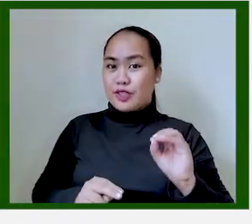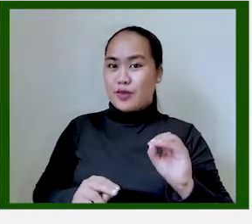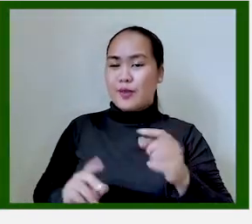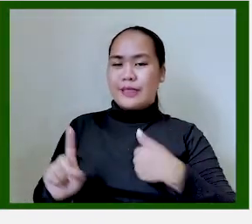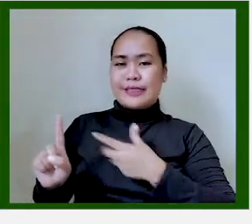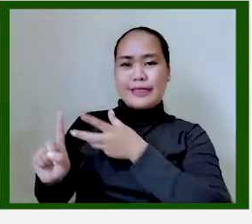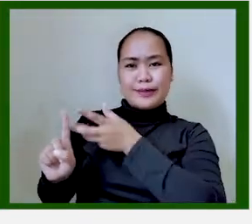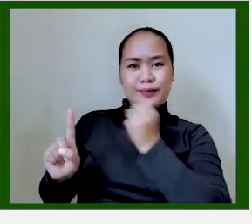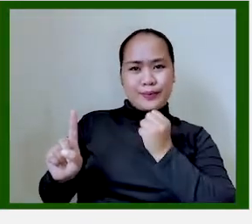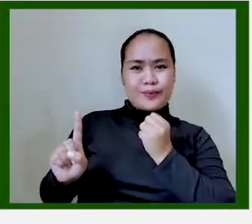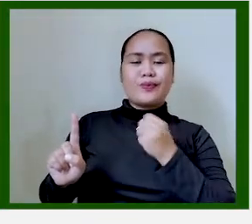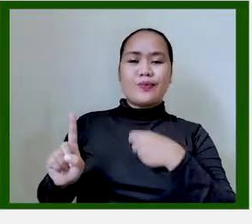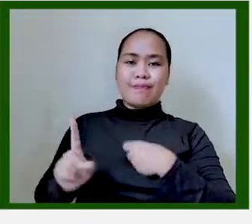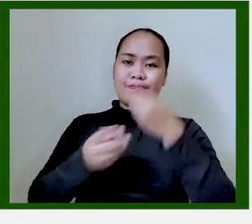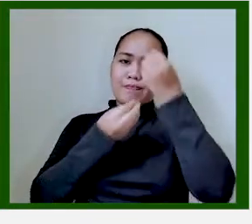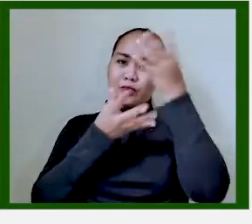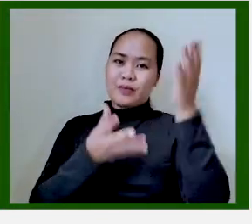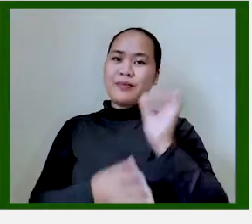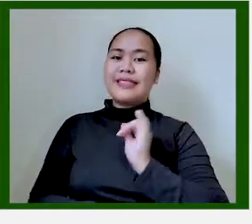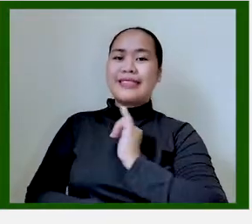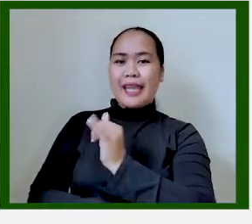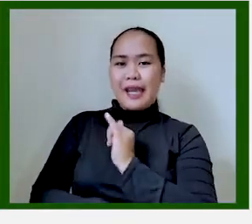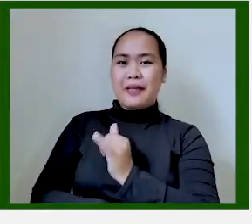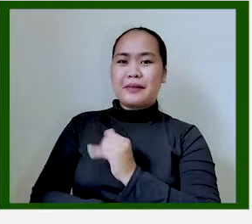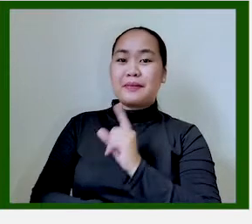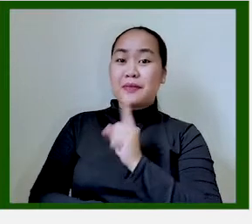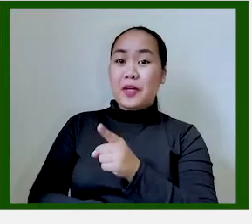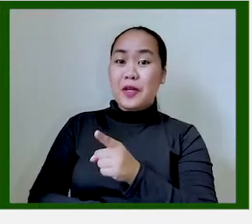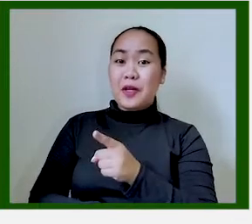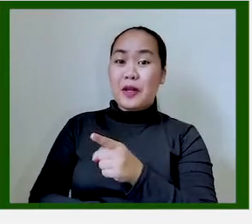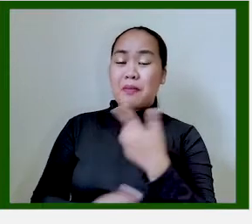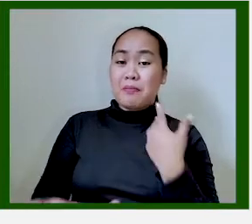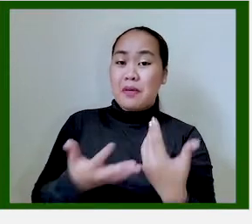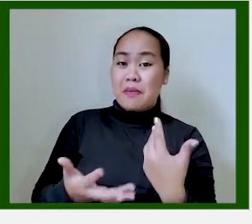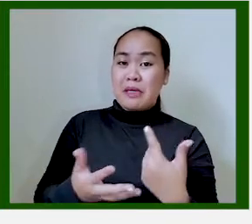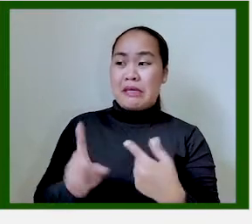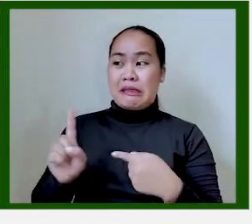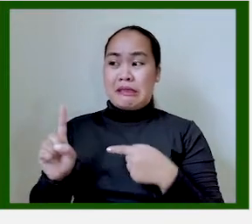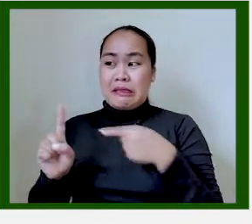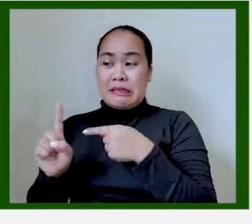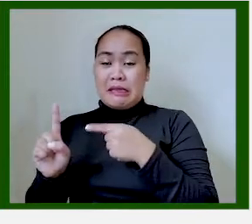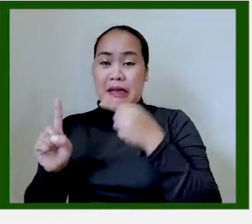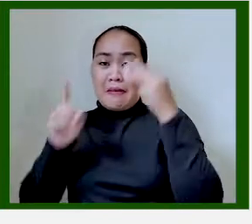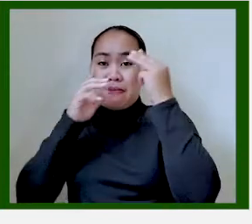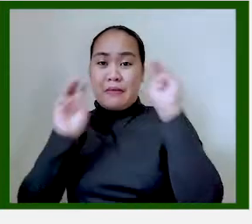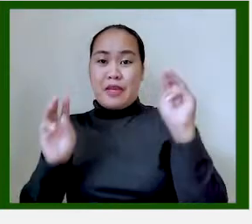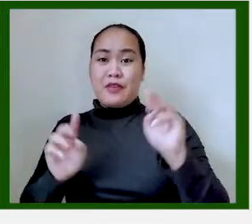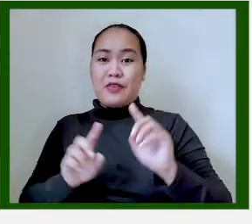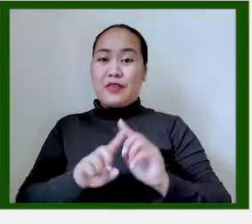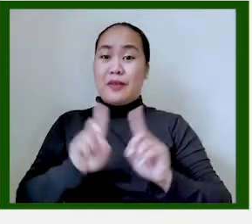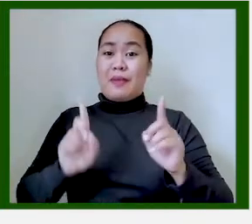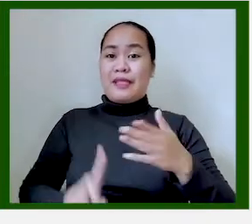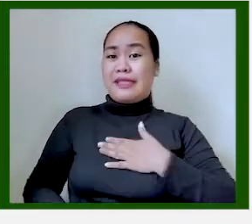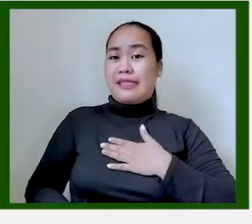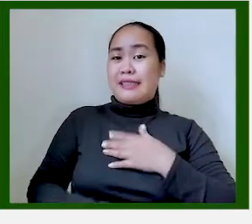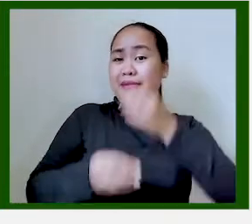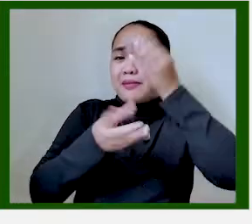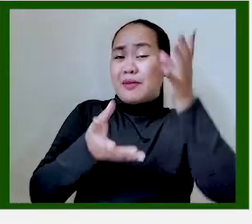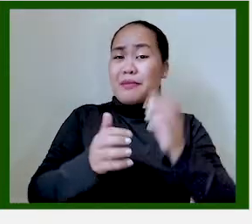naman. Panic na naman, di ba? So, di ba? At least, si Mayor na lang. Siya na lang ang magbibigay